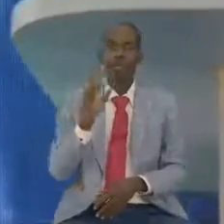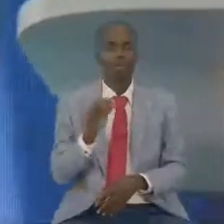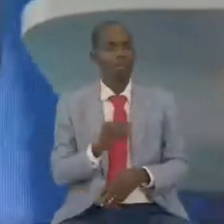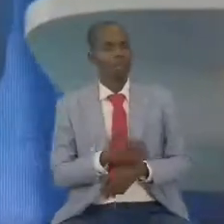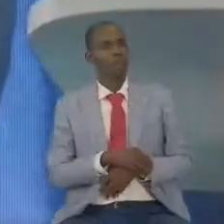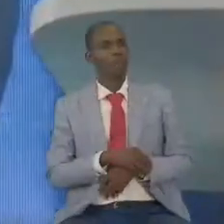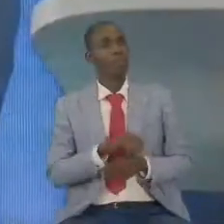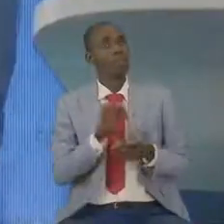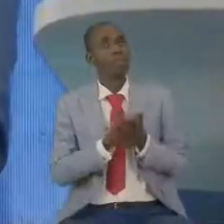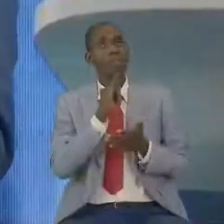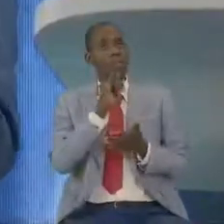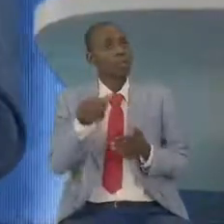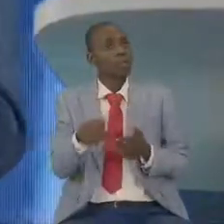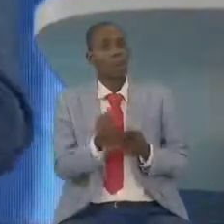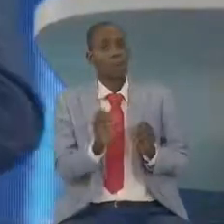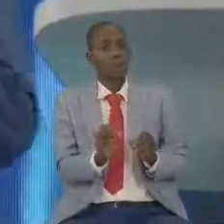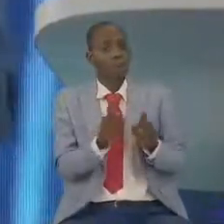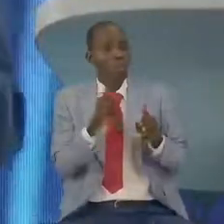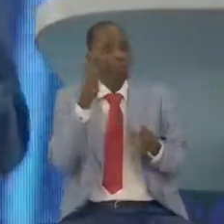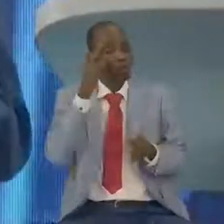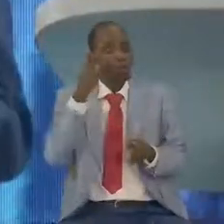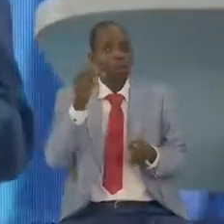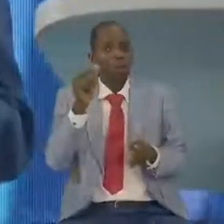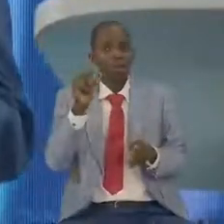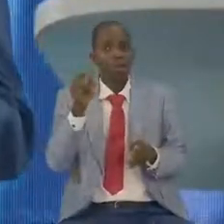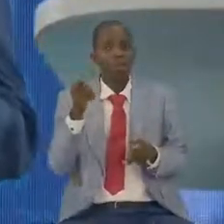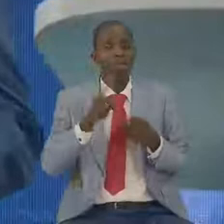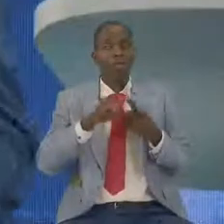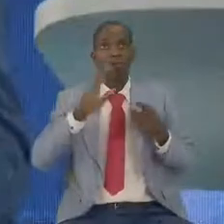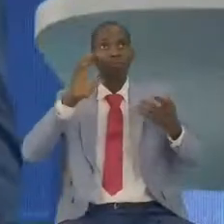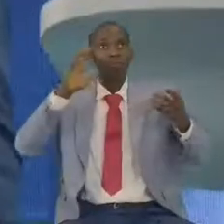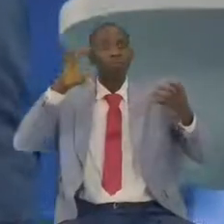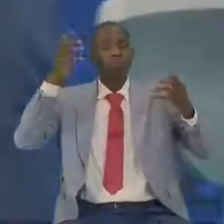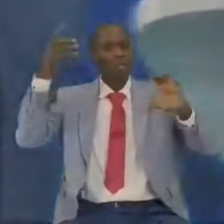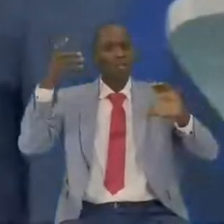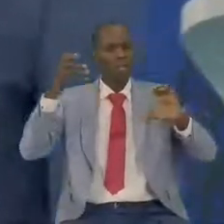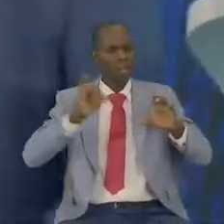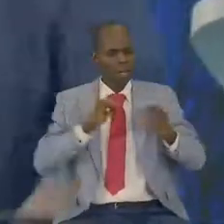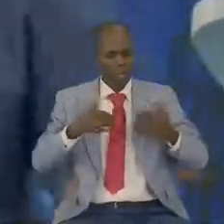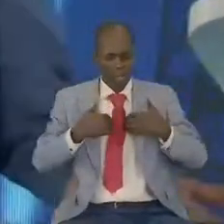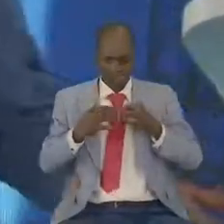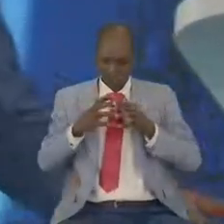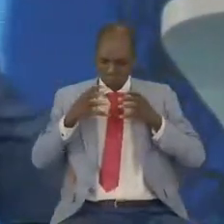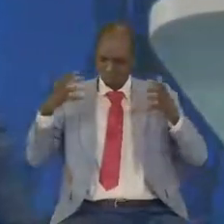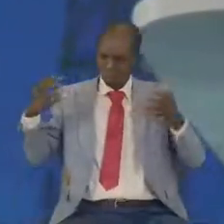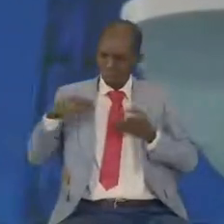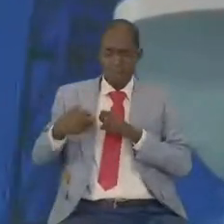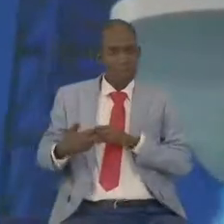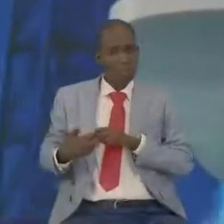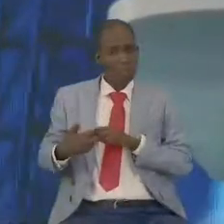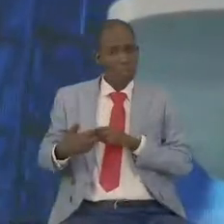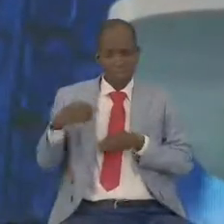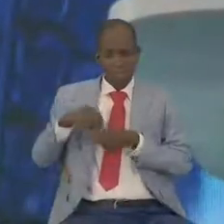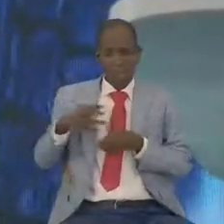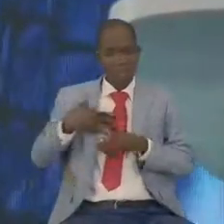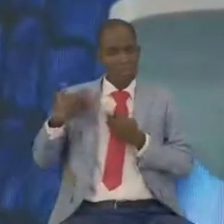Ça, c'est une autre chance. Pour Anne, j'ai assez de problèmes à la maison et je viens à l'église maintenant.